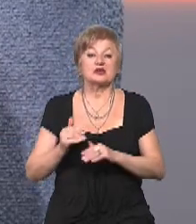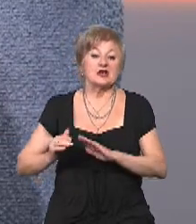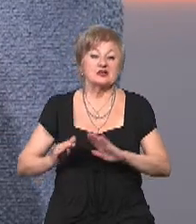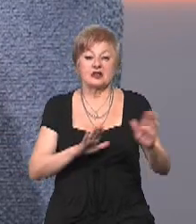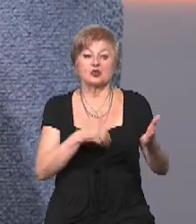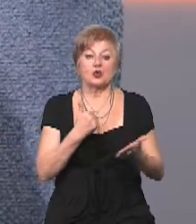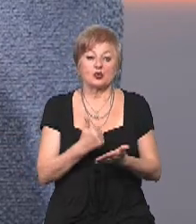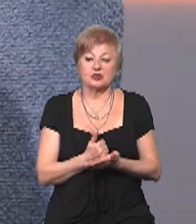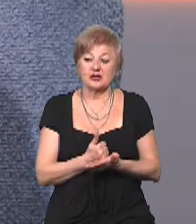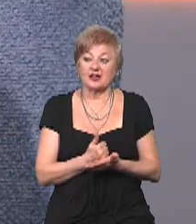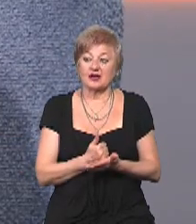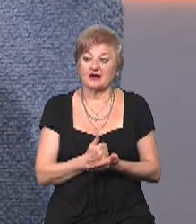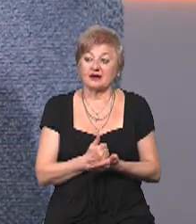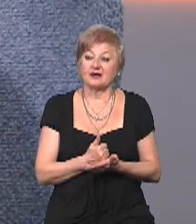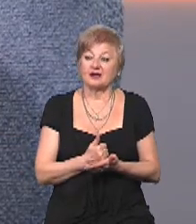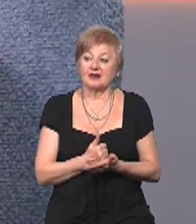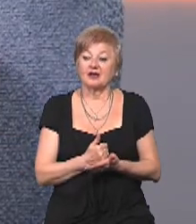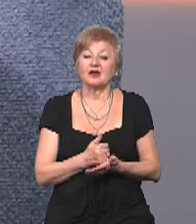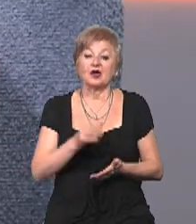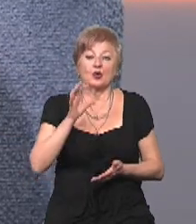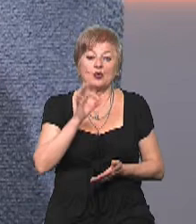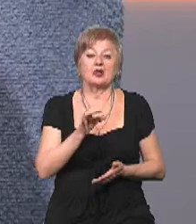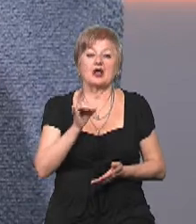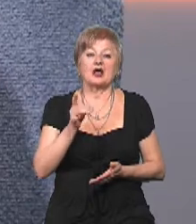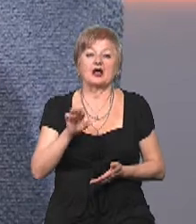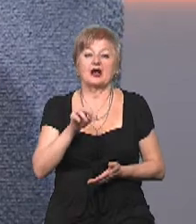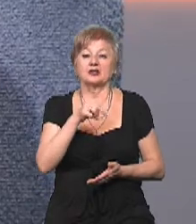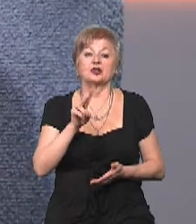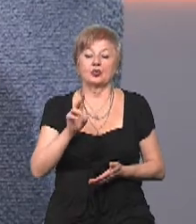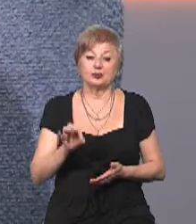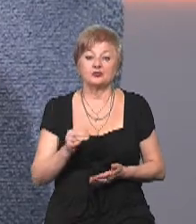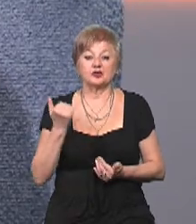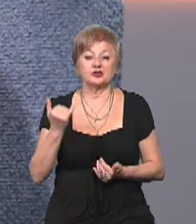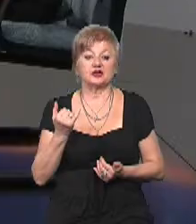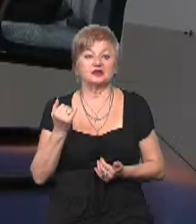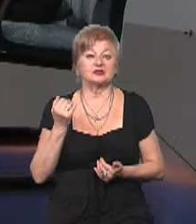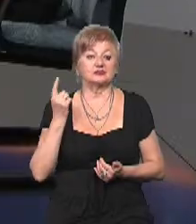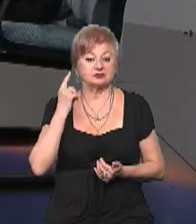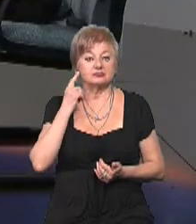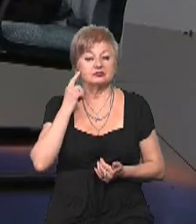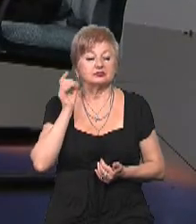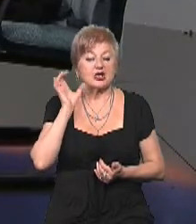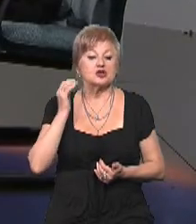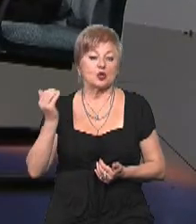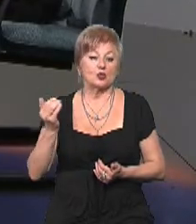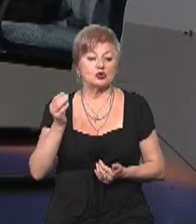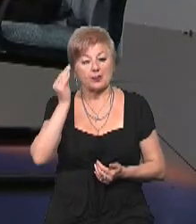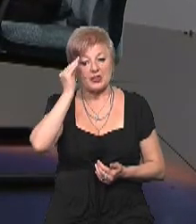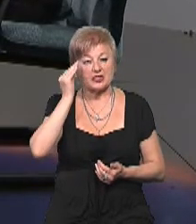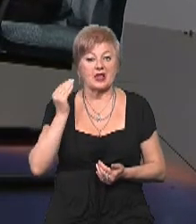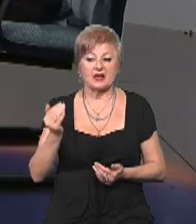голови ПМГУ, це паном Олександром Рябком. От маю трошечки від нього, давайте послухаємо